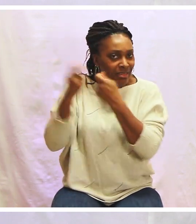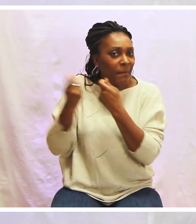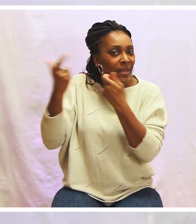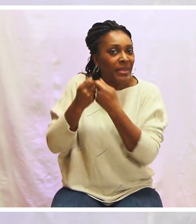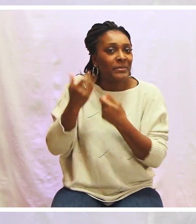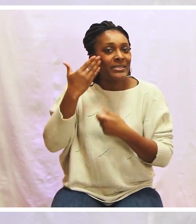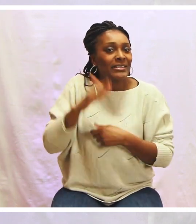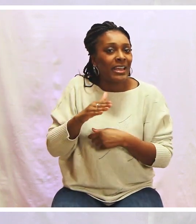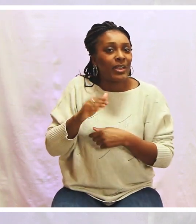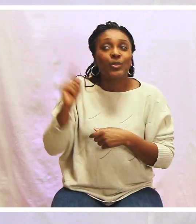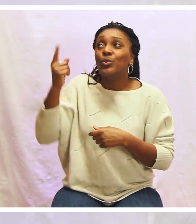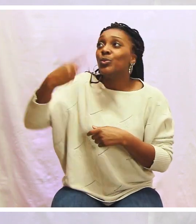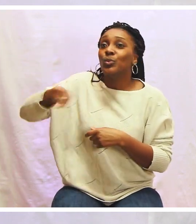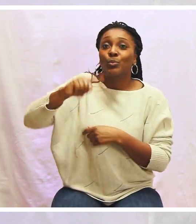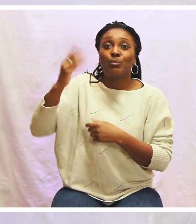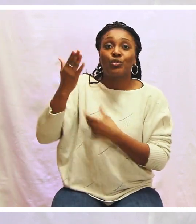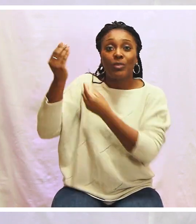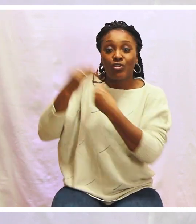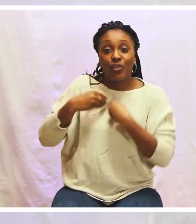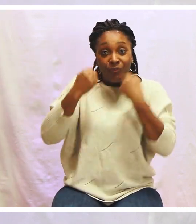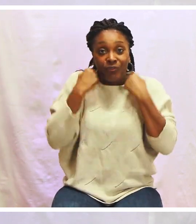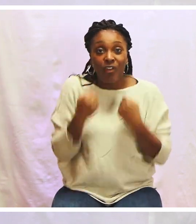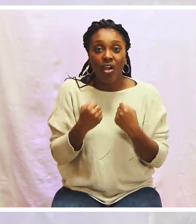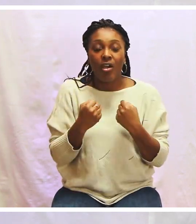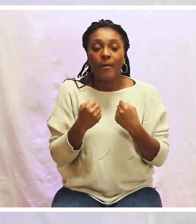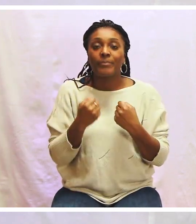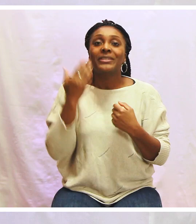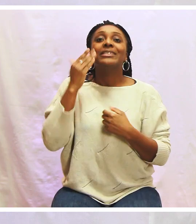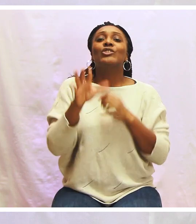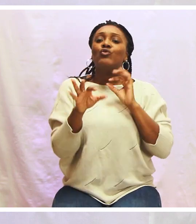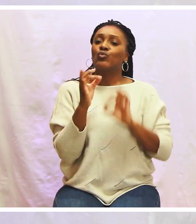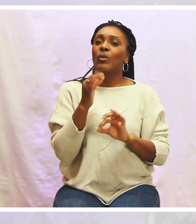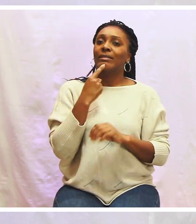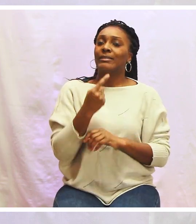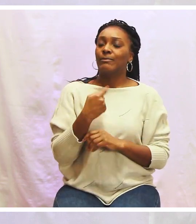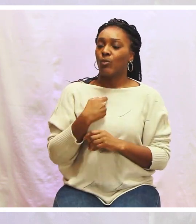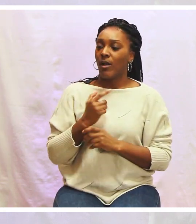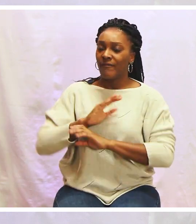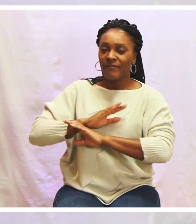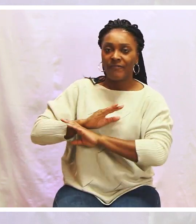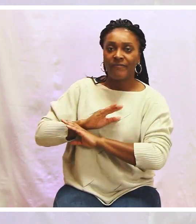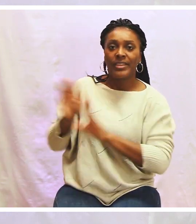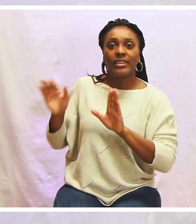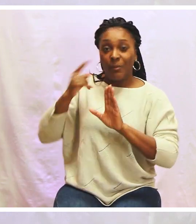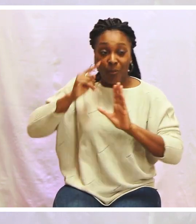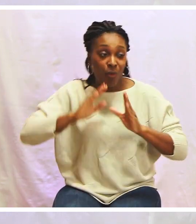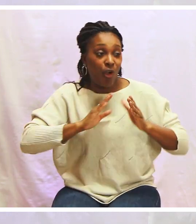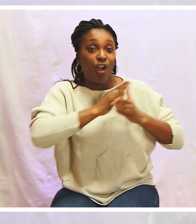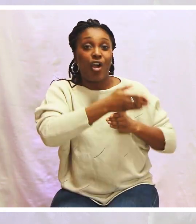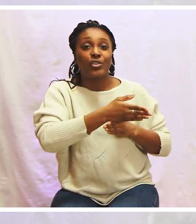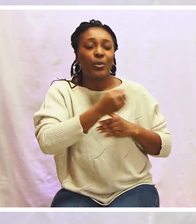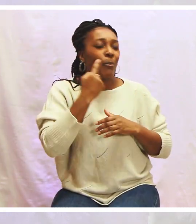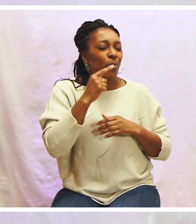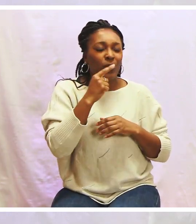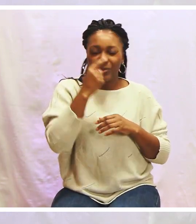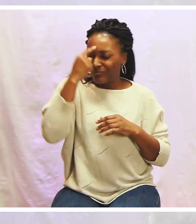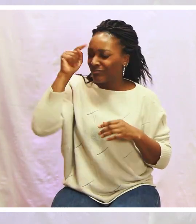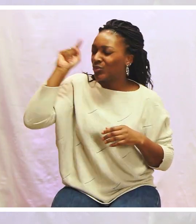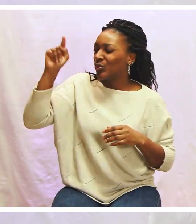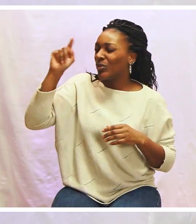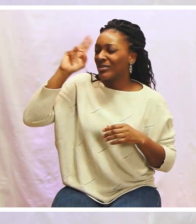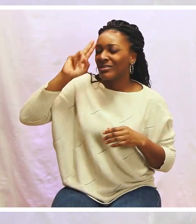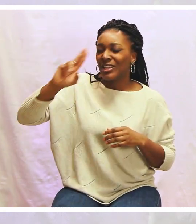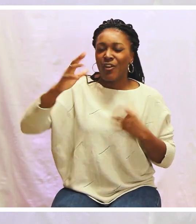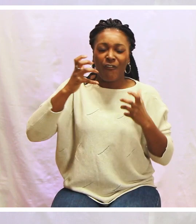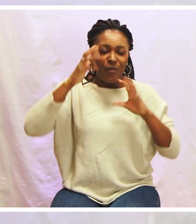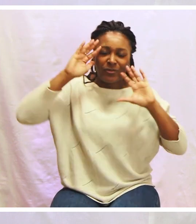toujours besoin d'être fortifié. Quand on fait un choix de dire, je renonce pour entrer et me consacrer pour toi Seigneur, eh bien,